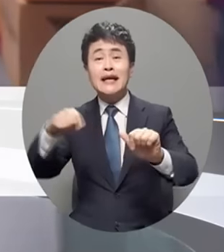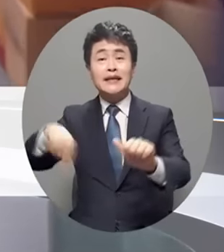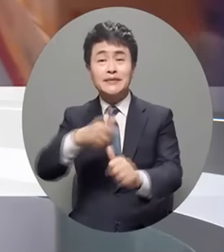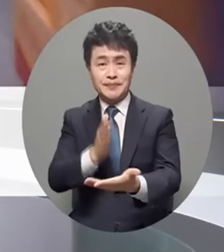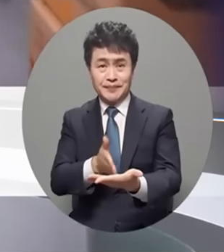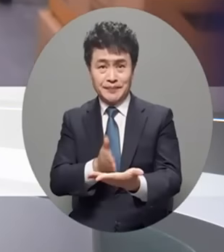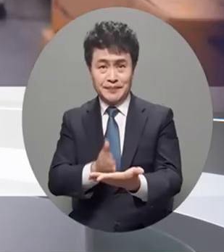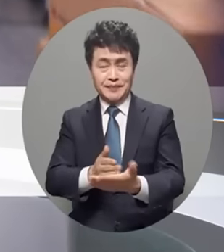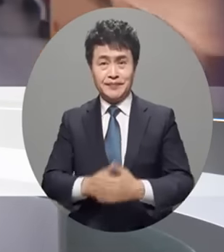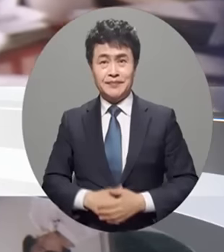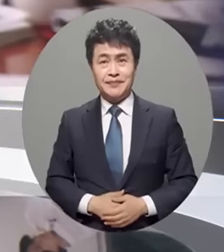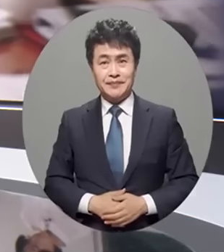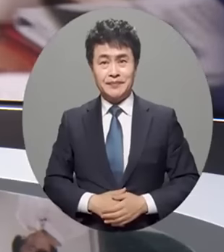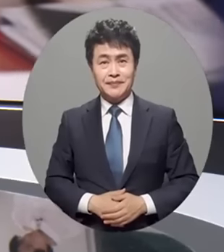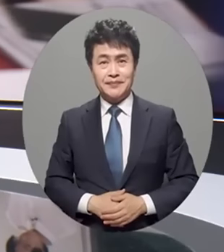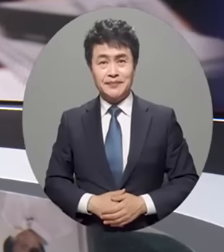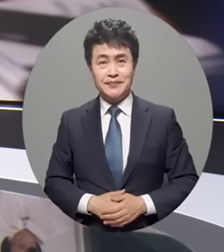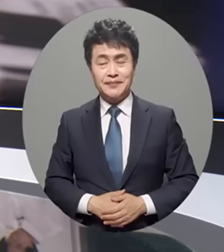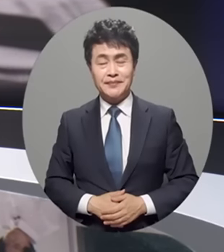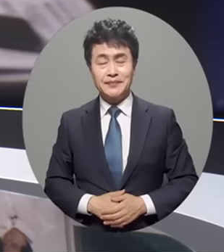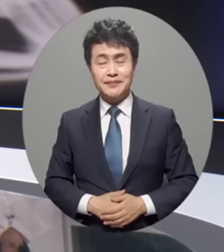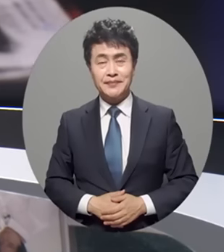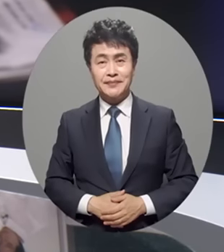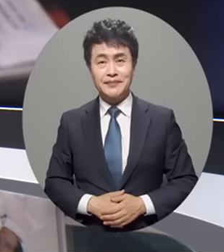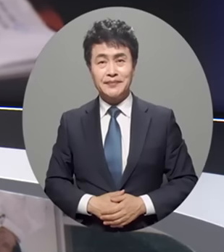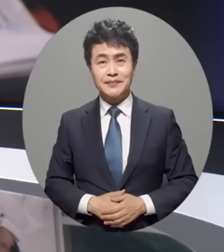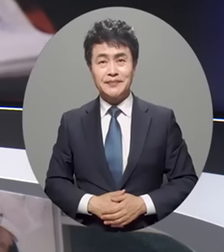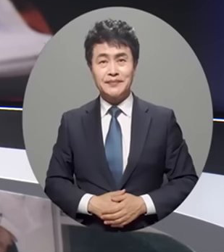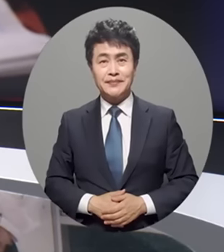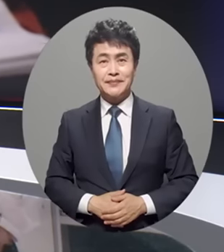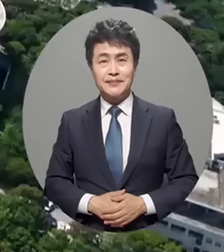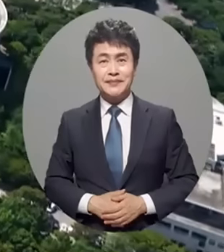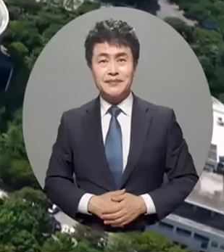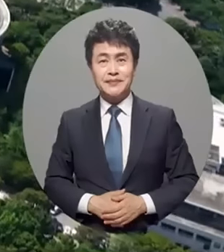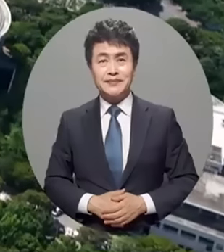영상기자가 국회의원회관의 모습을 담았습니다.